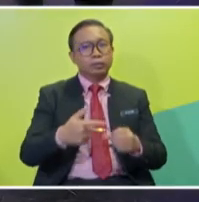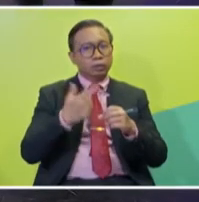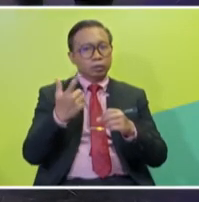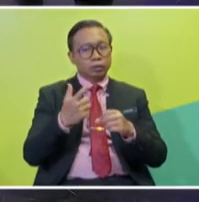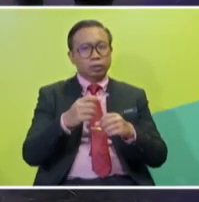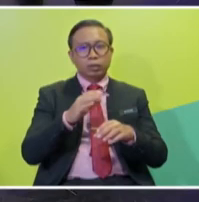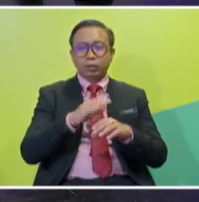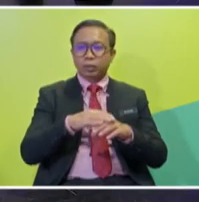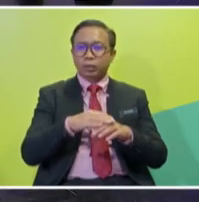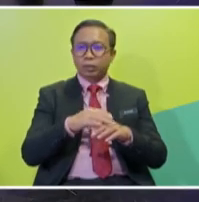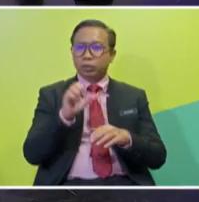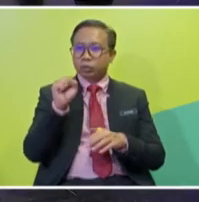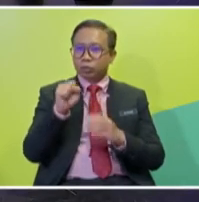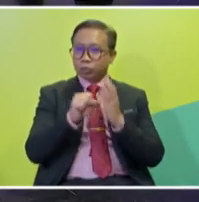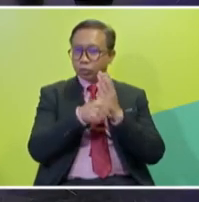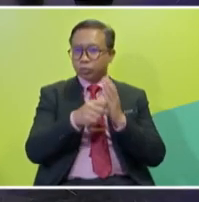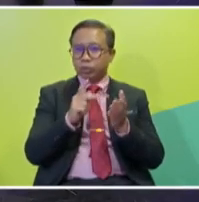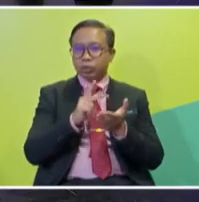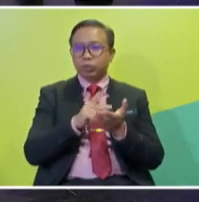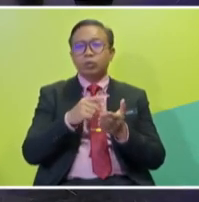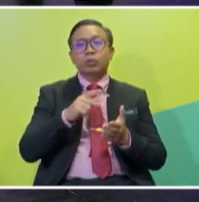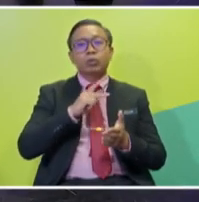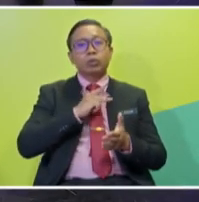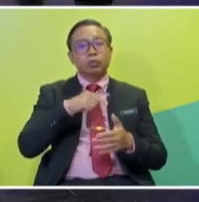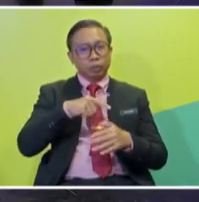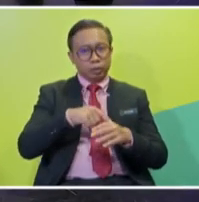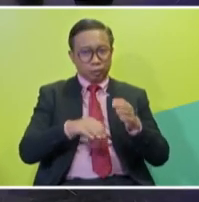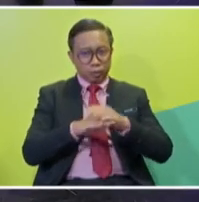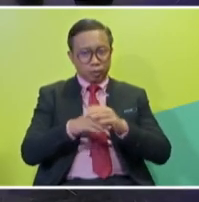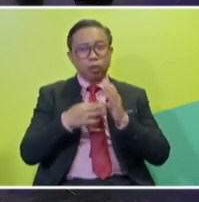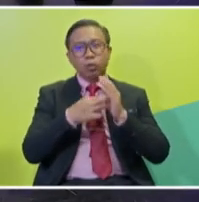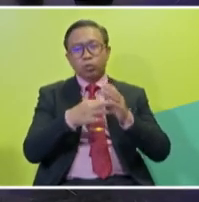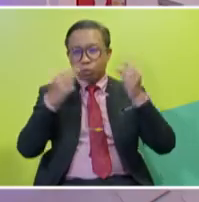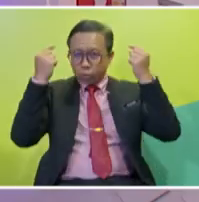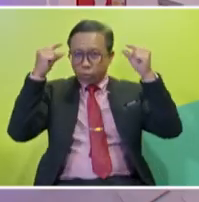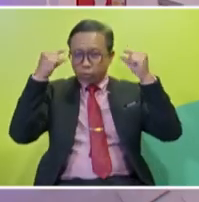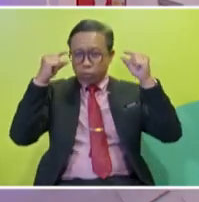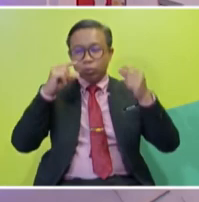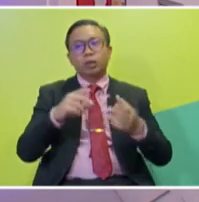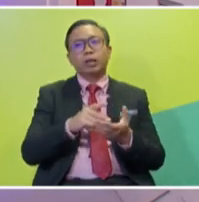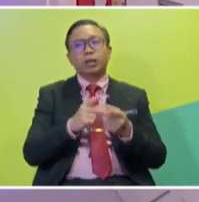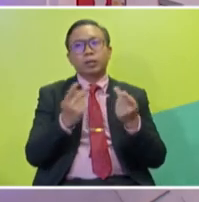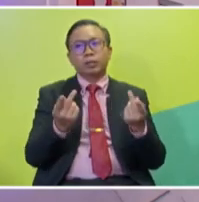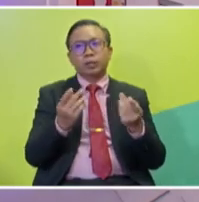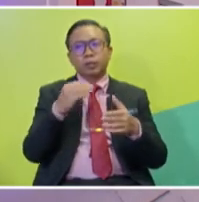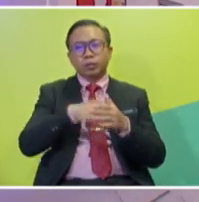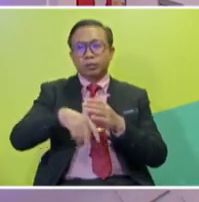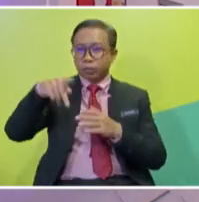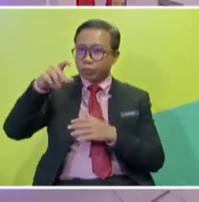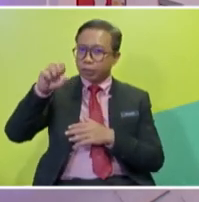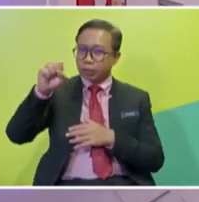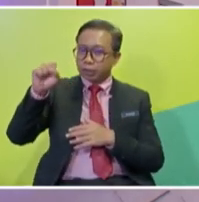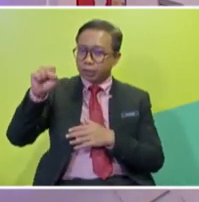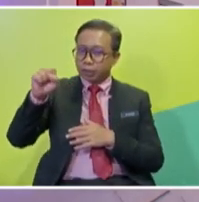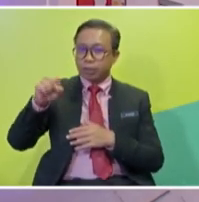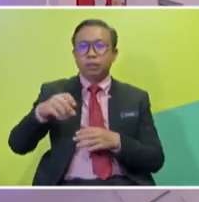main sumberku yang kita boleh perlu di bawah ini dan rujuklah guru-guru rujuklah kamu masuk pusat sumber save